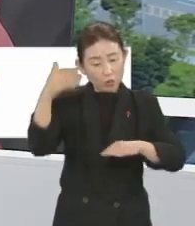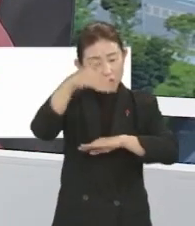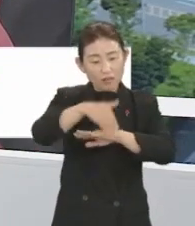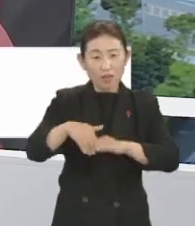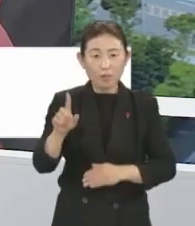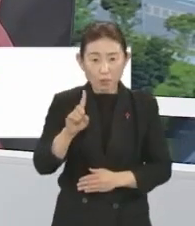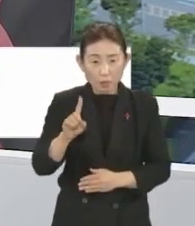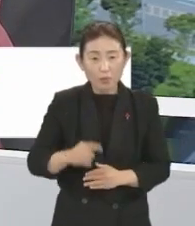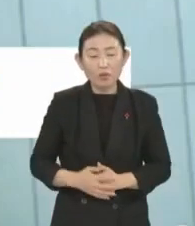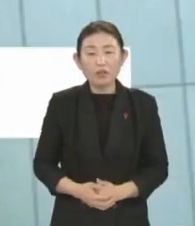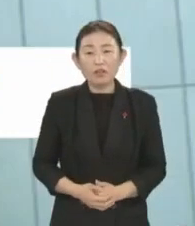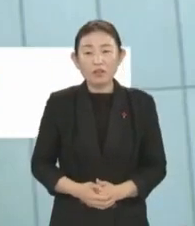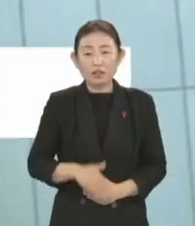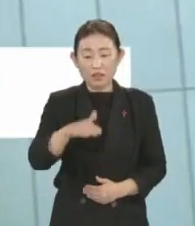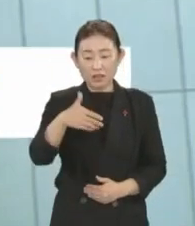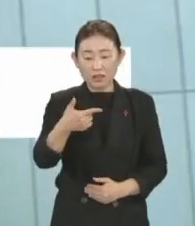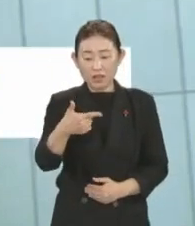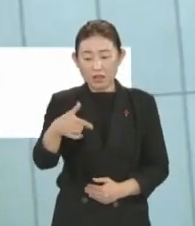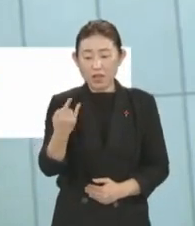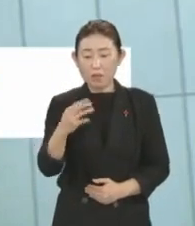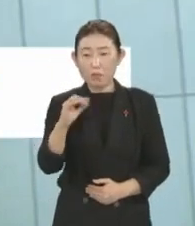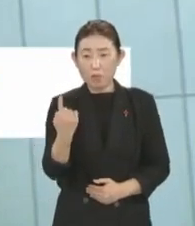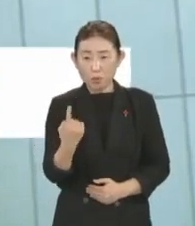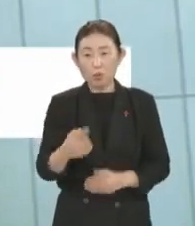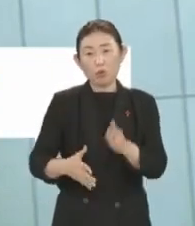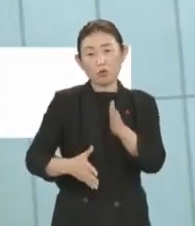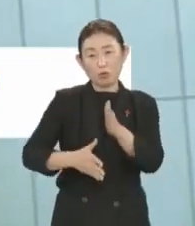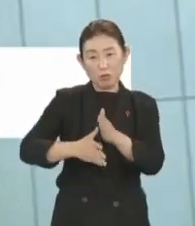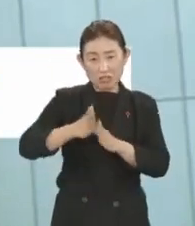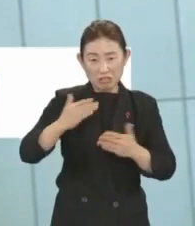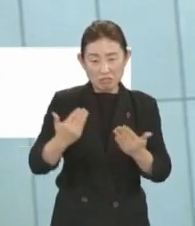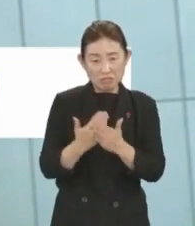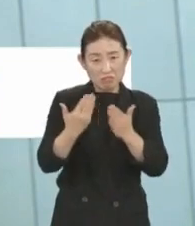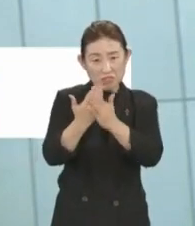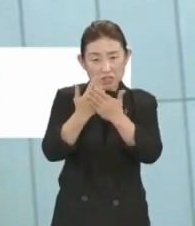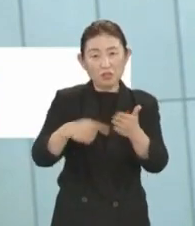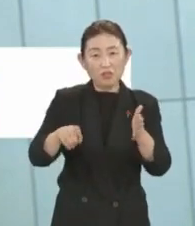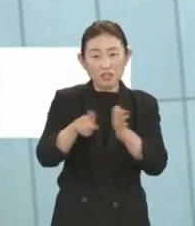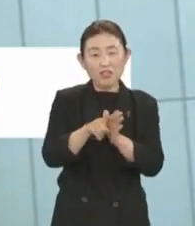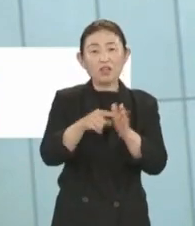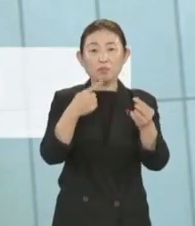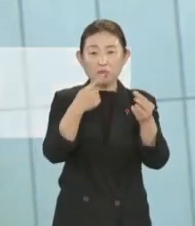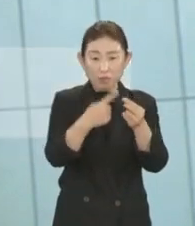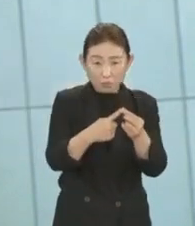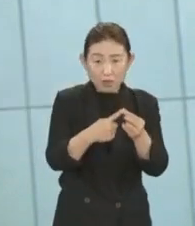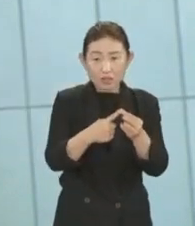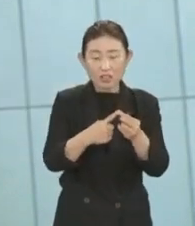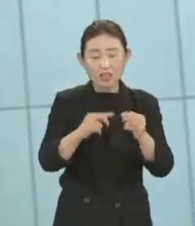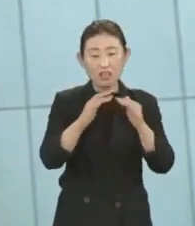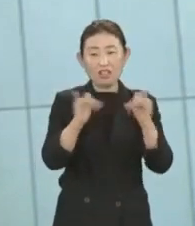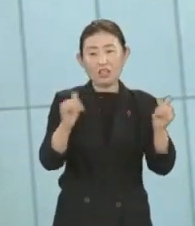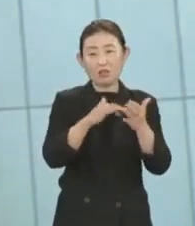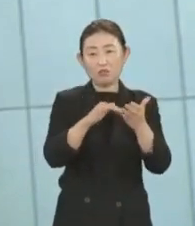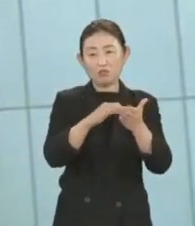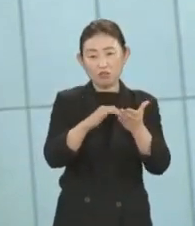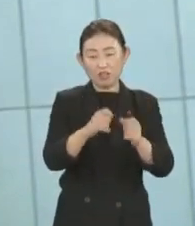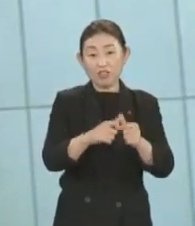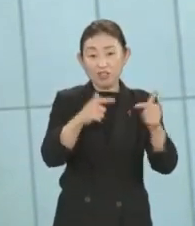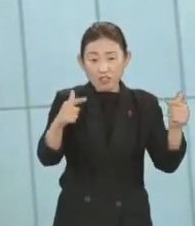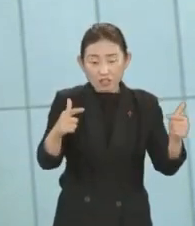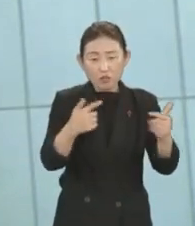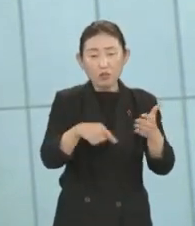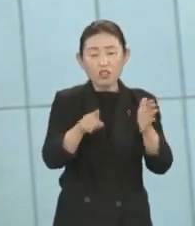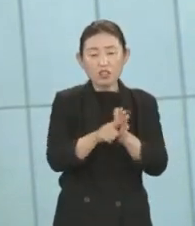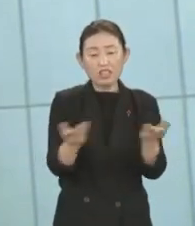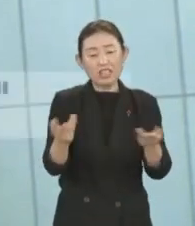부탁드립니다. 내포 혁신도시가 이제 확대되고 성장을 하려면은 첫째는 그 인구 유입을 하려면은 일자리가 있어야